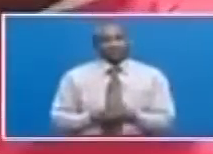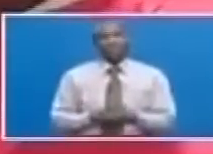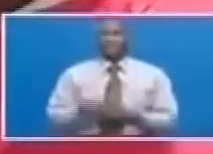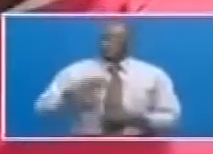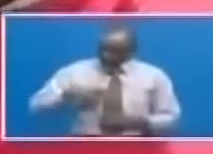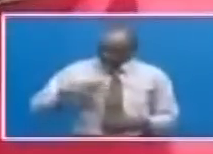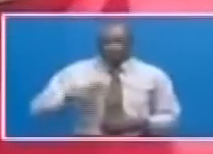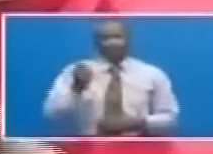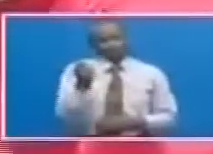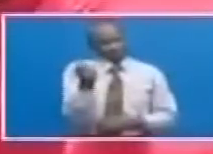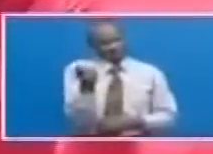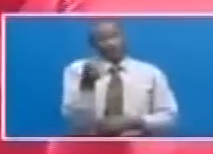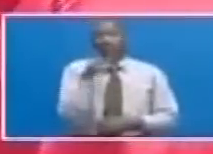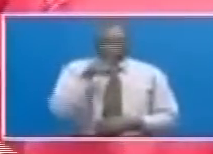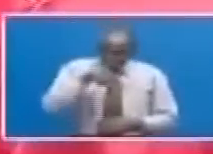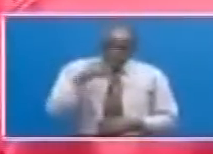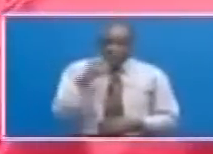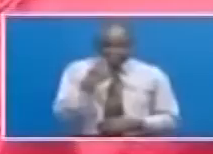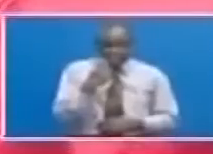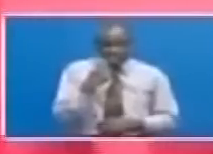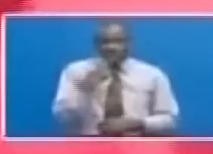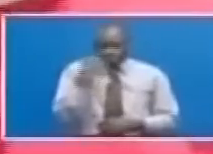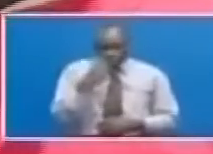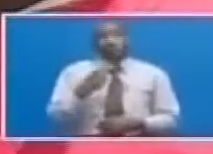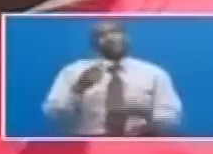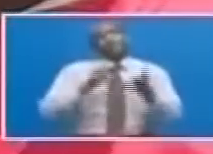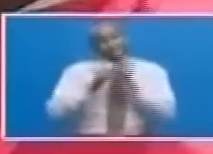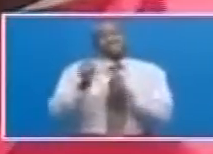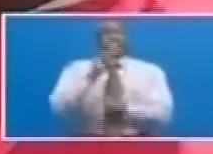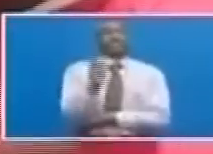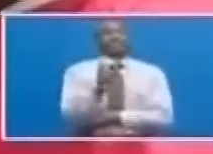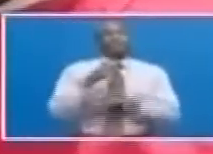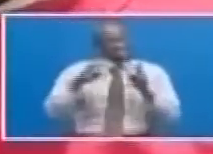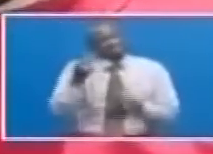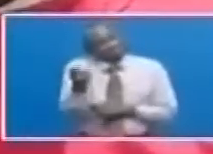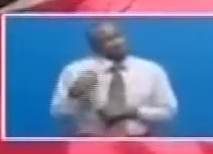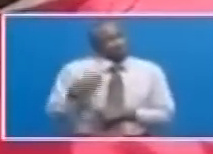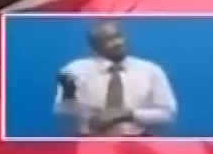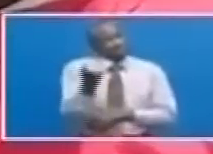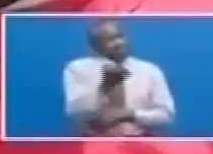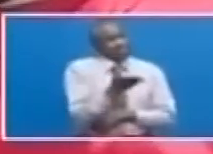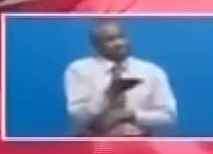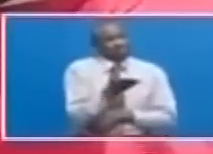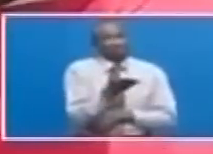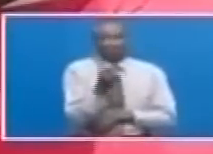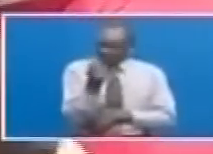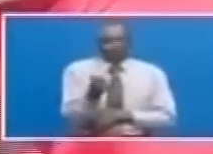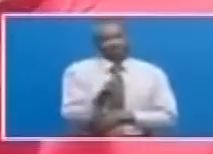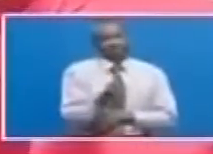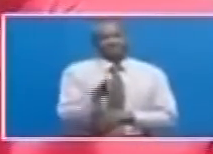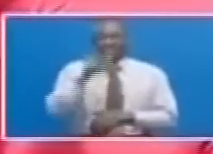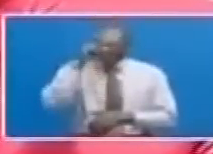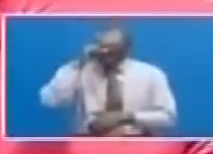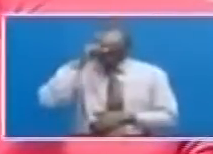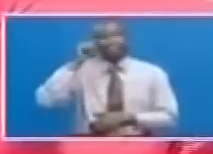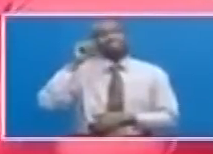Walipewa wale watu walipita hiyo mtihani, lakini ni watu wachache. Hiyo ni kazi ya